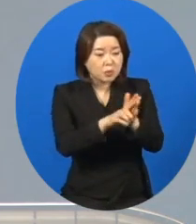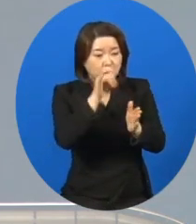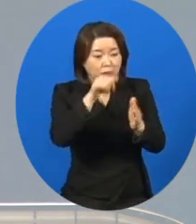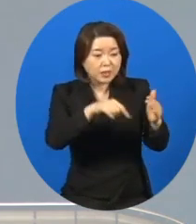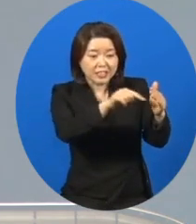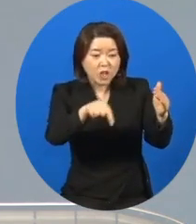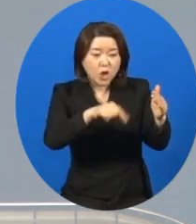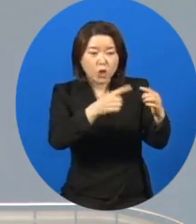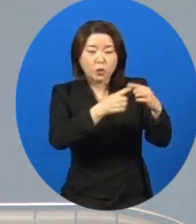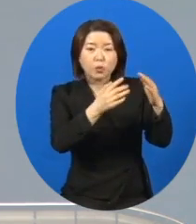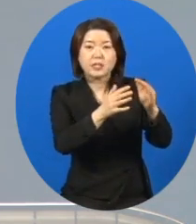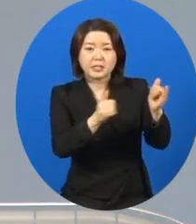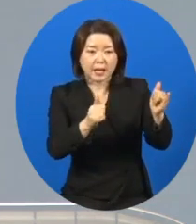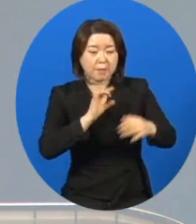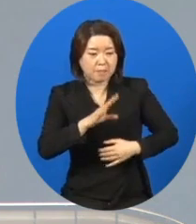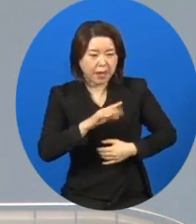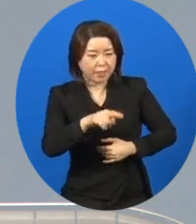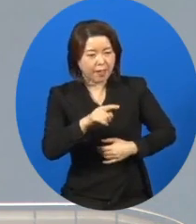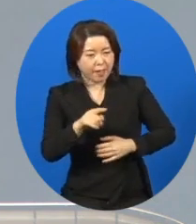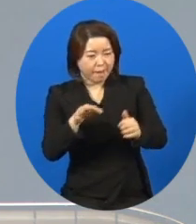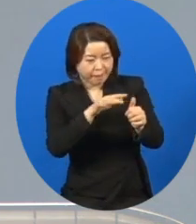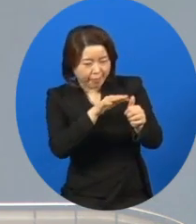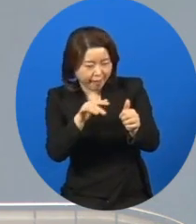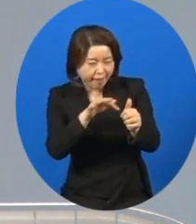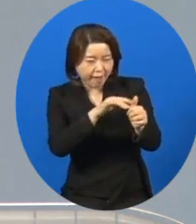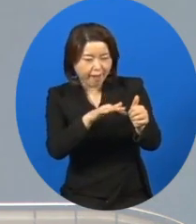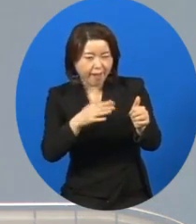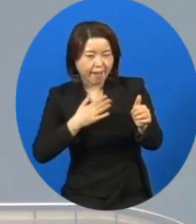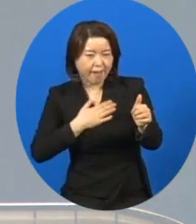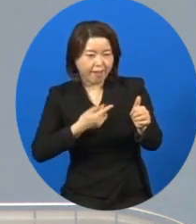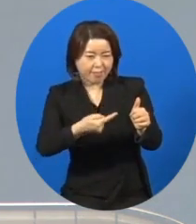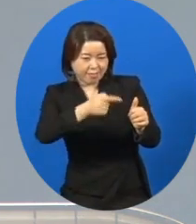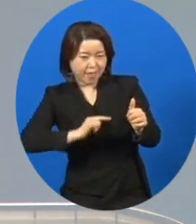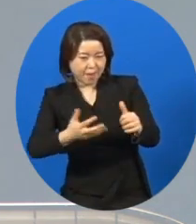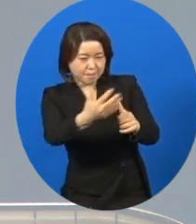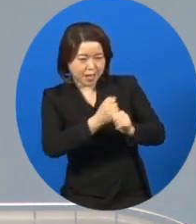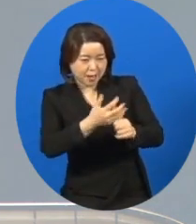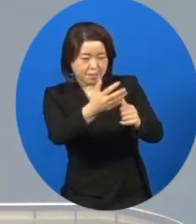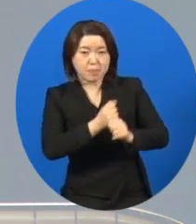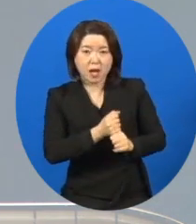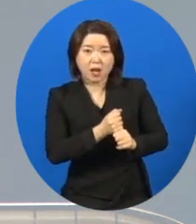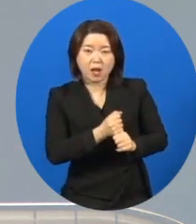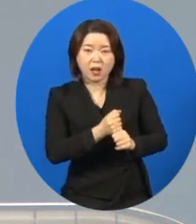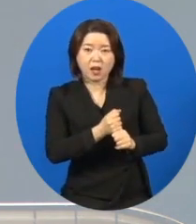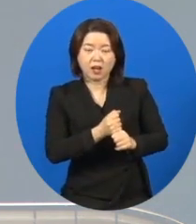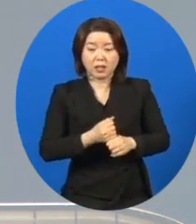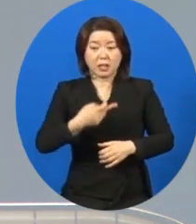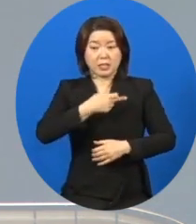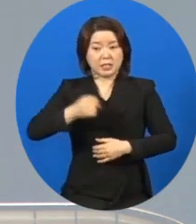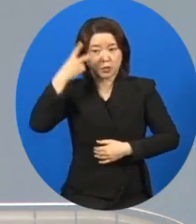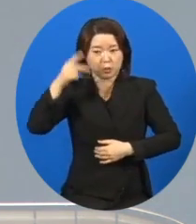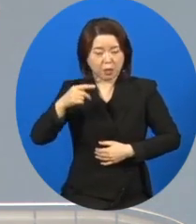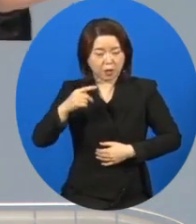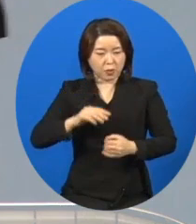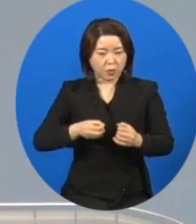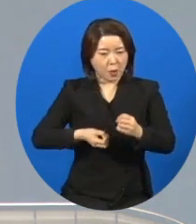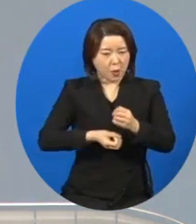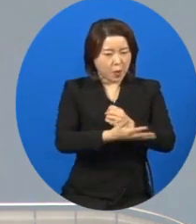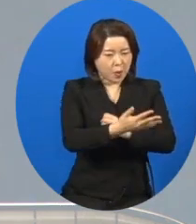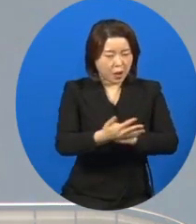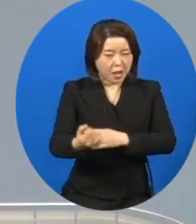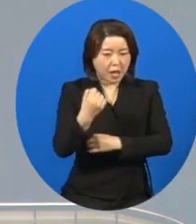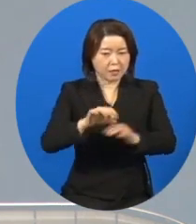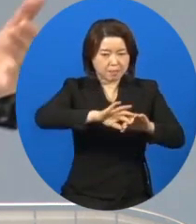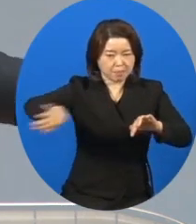교인들을 어떻든지 감언이설로 자기 사람 만들어서 사도 바울 영향력을 다